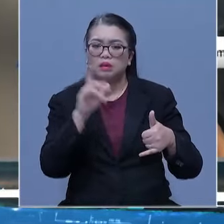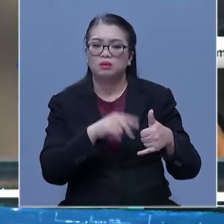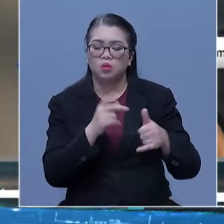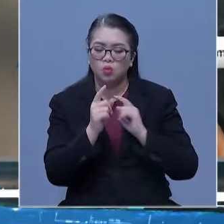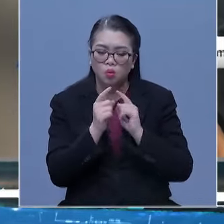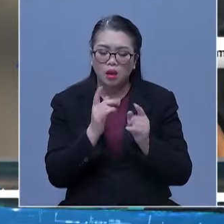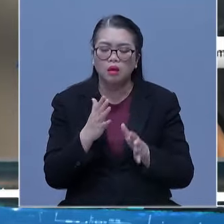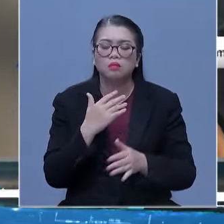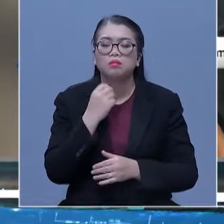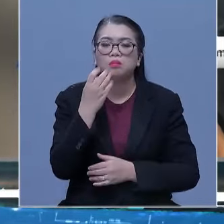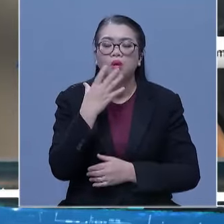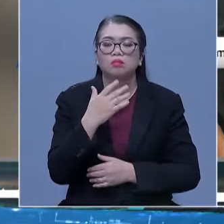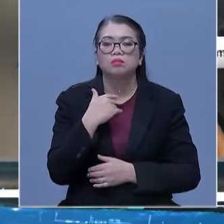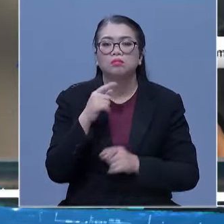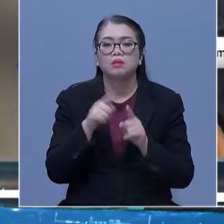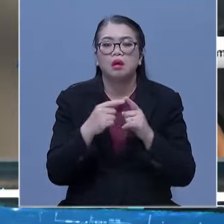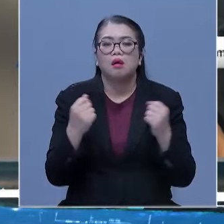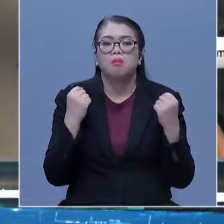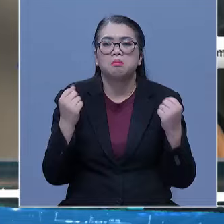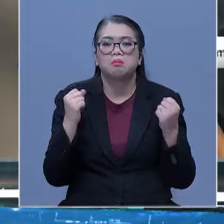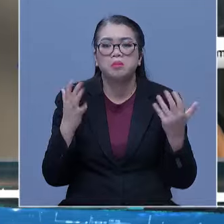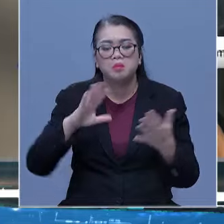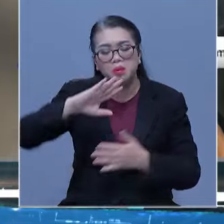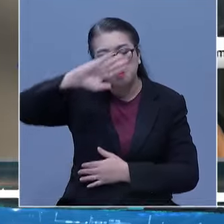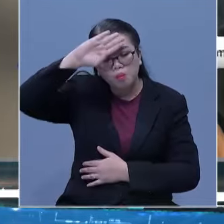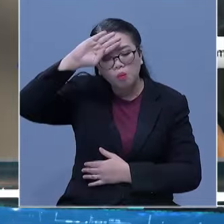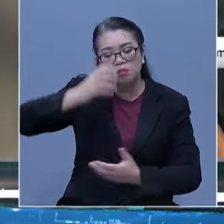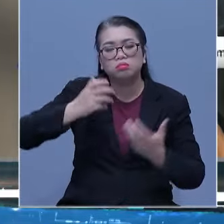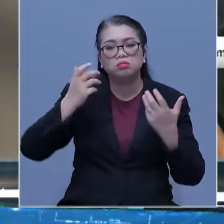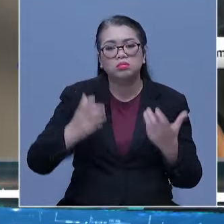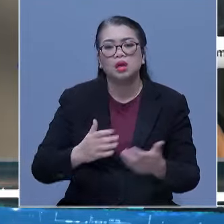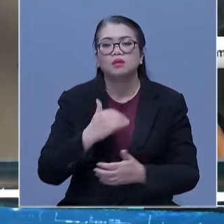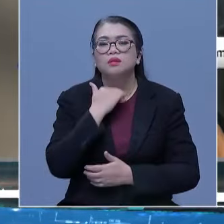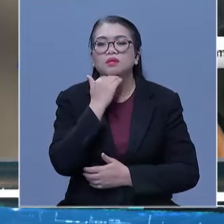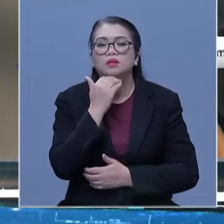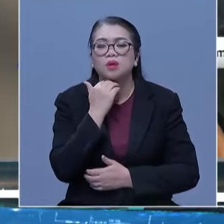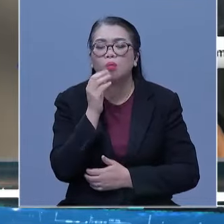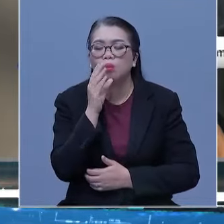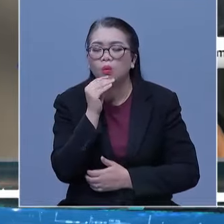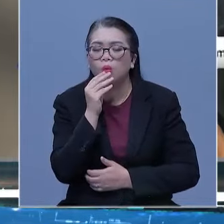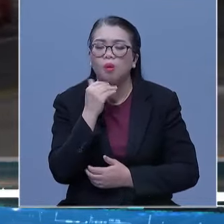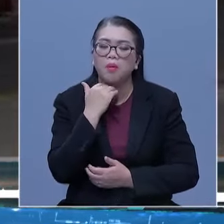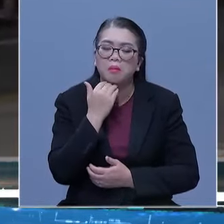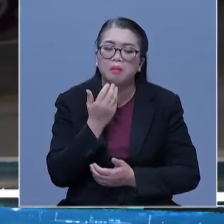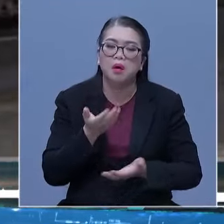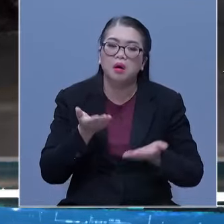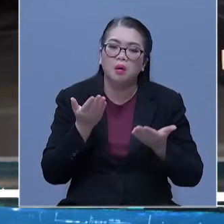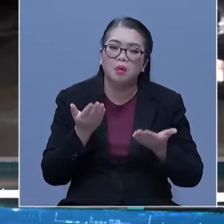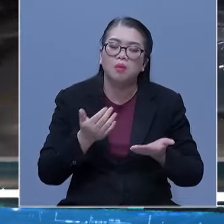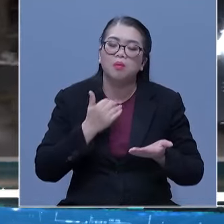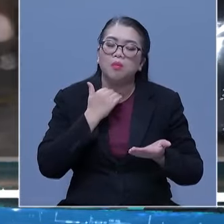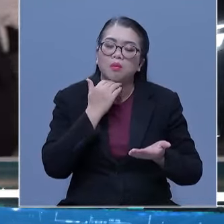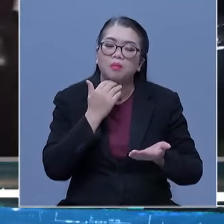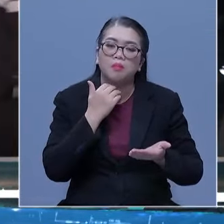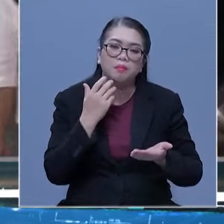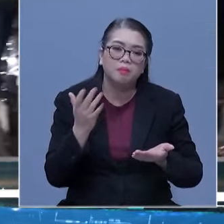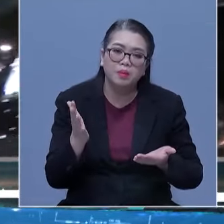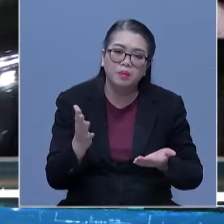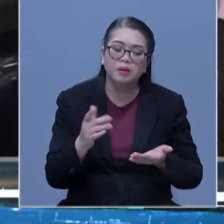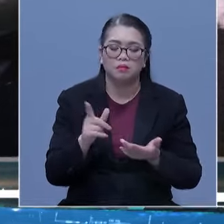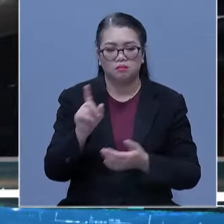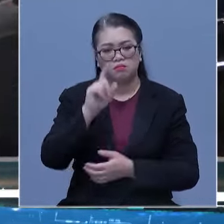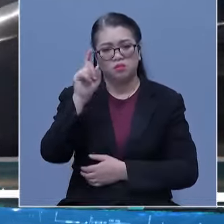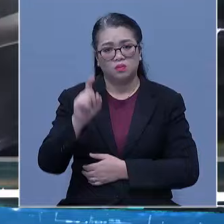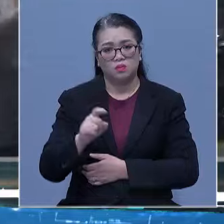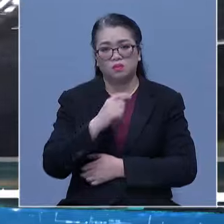คุณทักษิณนะแล้วรู้เลยว่าท่านเนี่ยป่วยวิกฤตอืไม่มีเสียงจะพูดเลยอ่ะออจำได้ใช่มั้ยใชๆคราวนี้หลายคนก็เลย